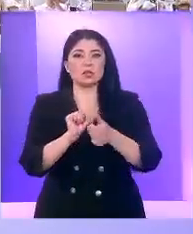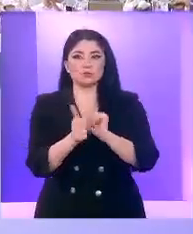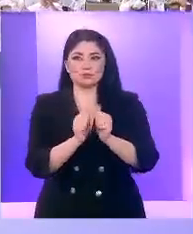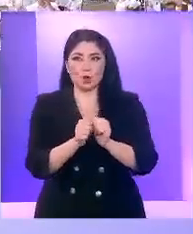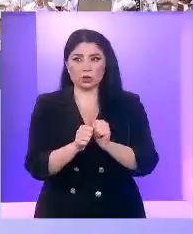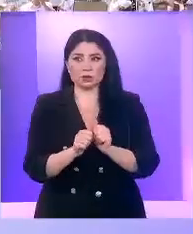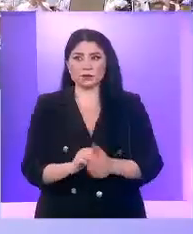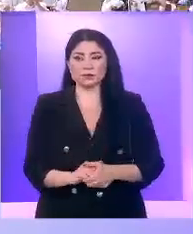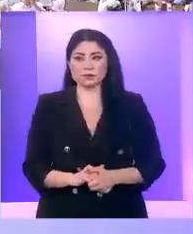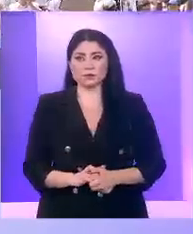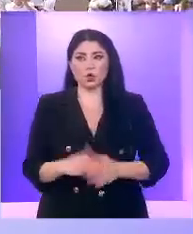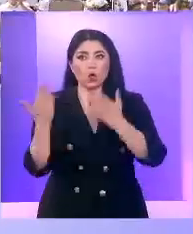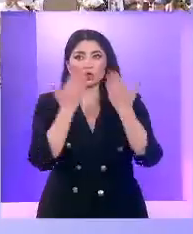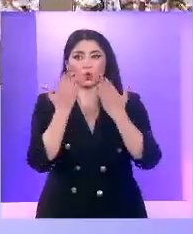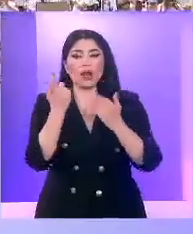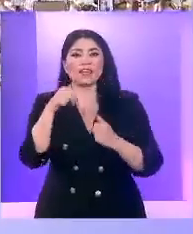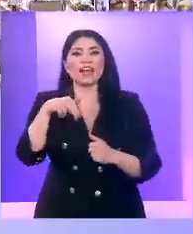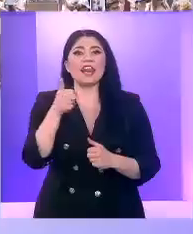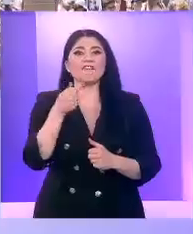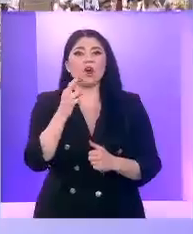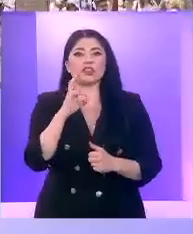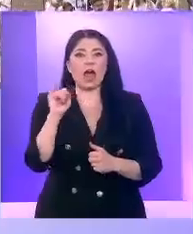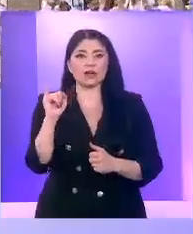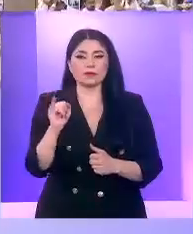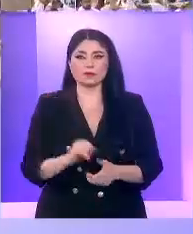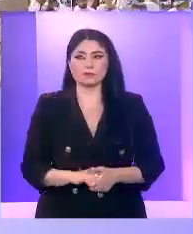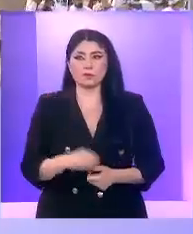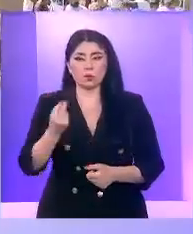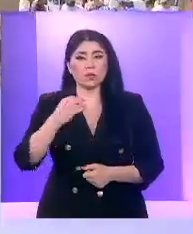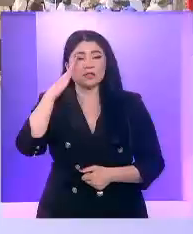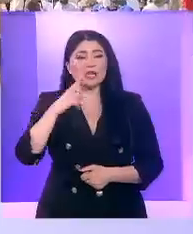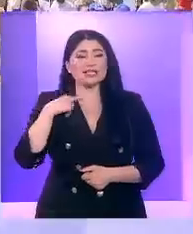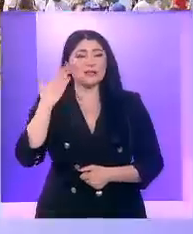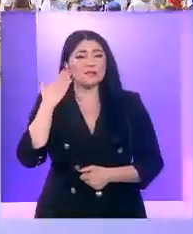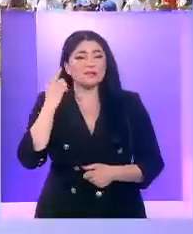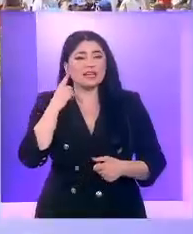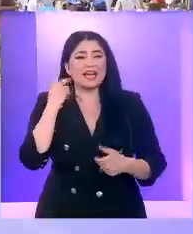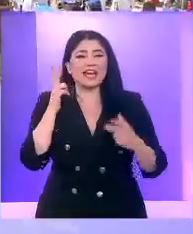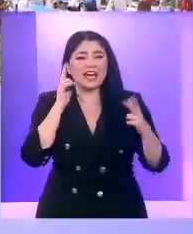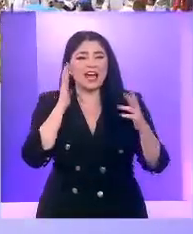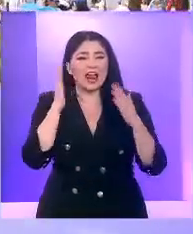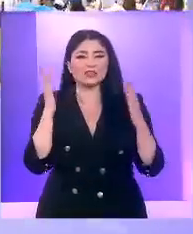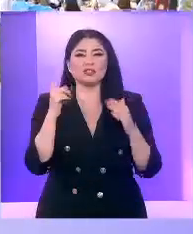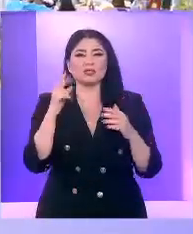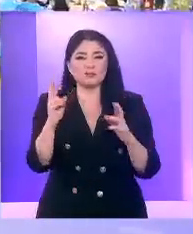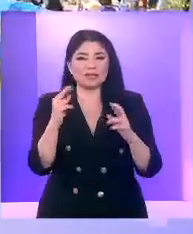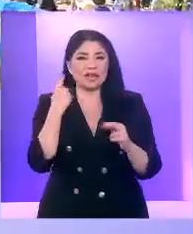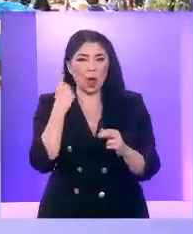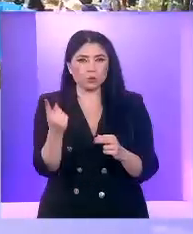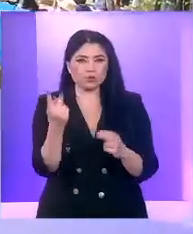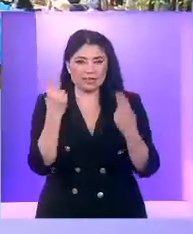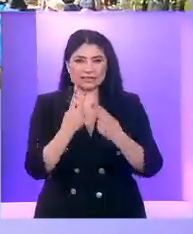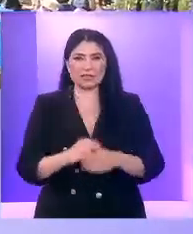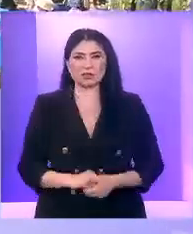fizică și sport într-o școală din Năvodan. Bună ziua, este foarte mare gălăgie, sperăm să ne auzi. Spuneți-mi de ce protestați